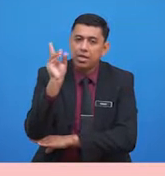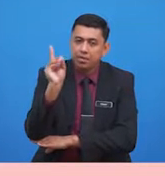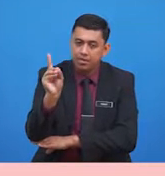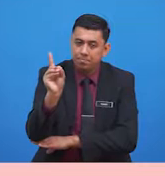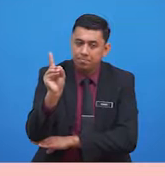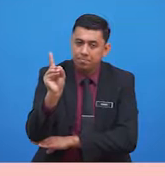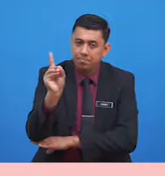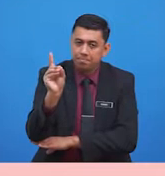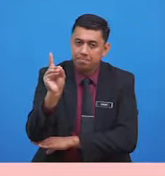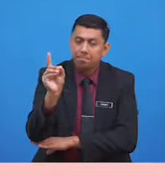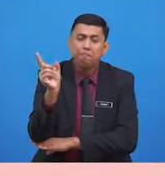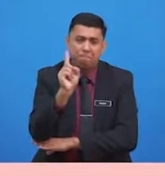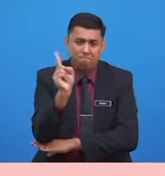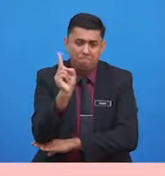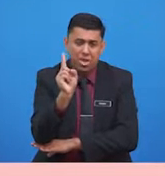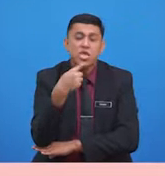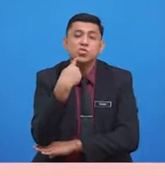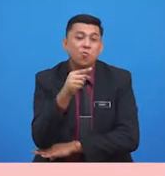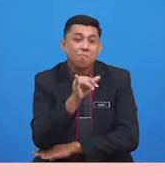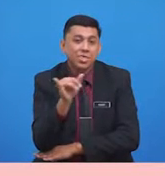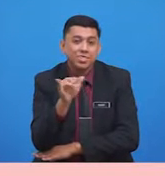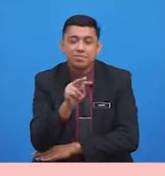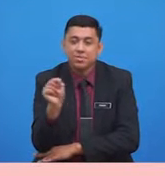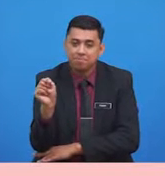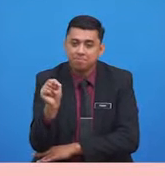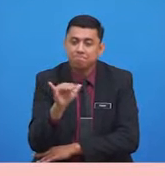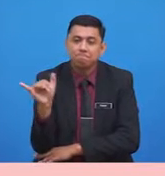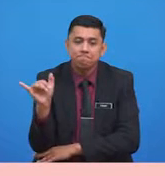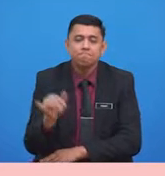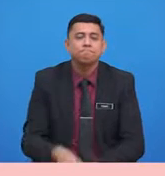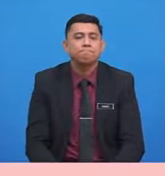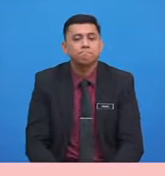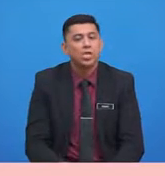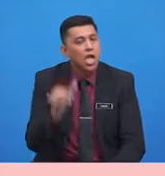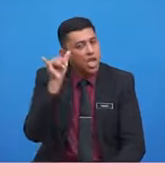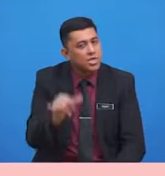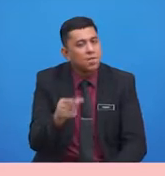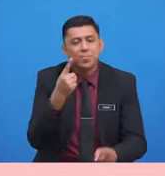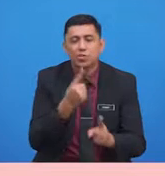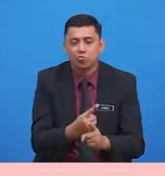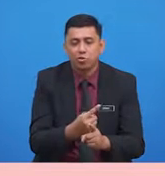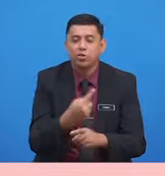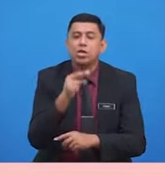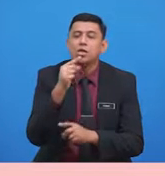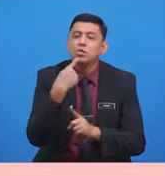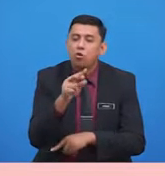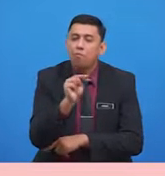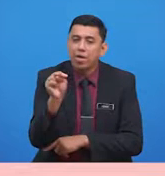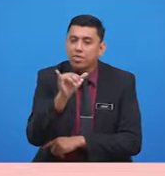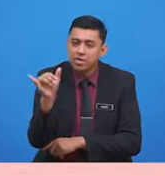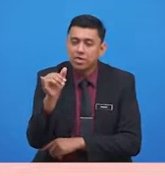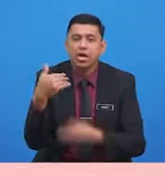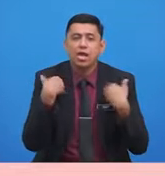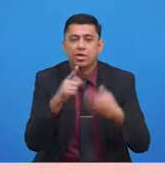Bersalam. D. Bergaduh. Apakah jawapannya, murid-murid? Ya, betul. Jawapannya